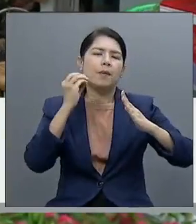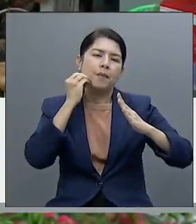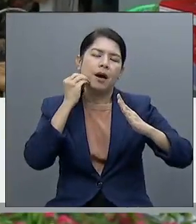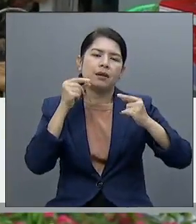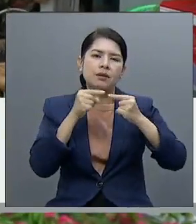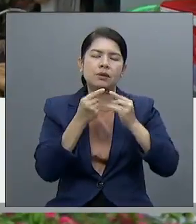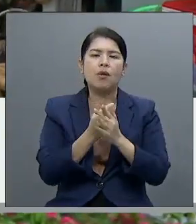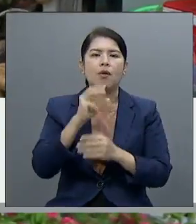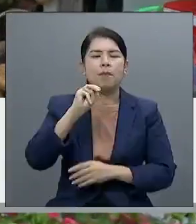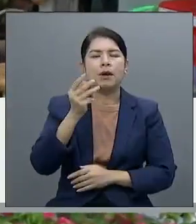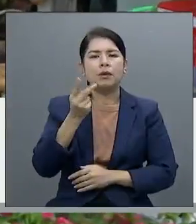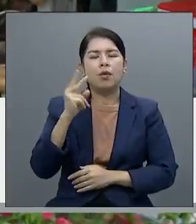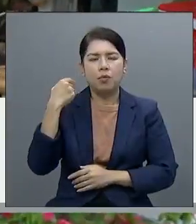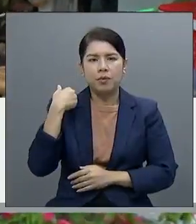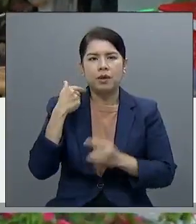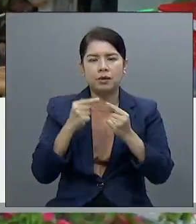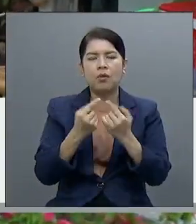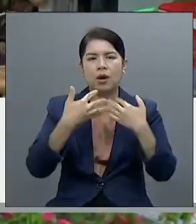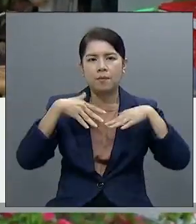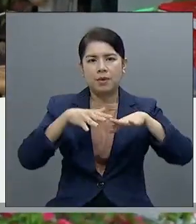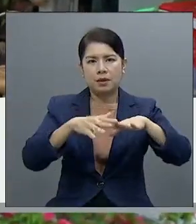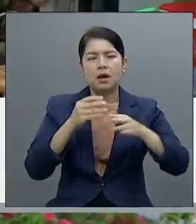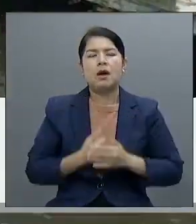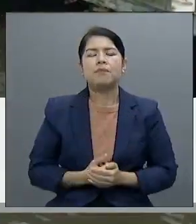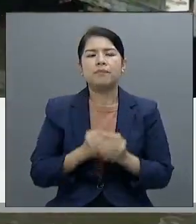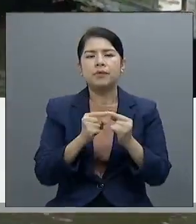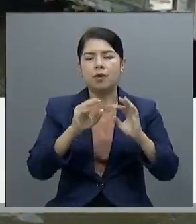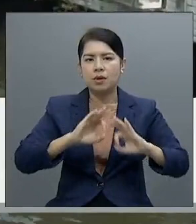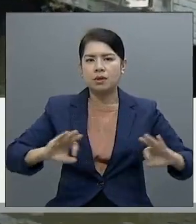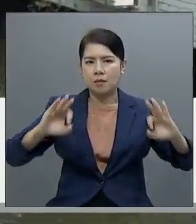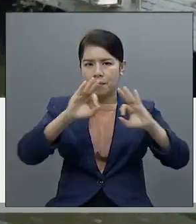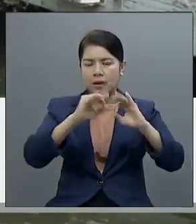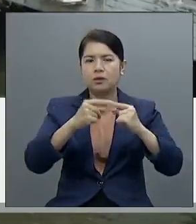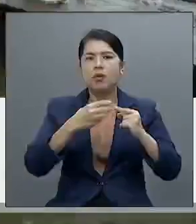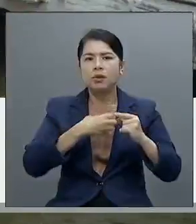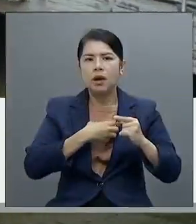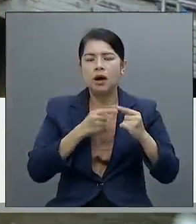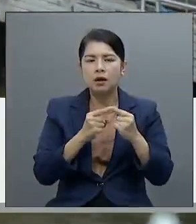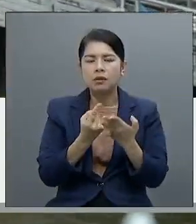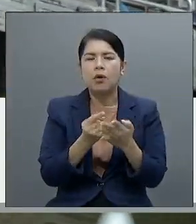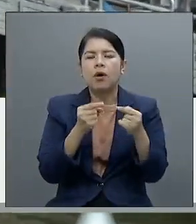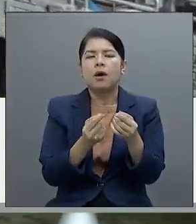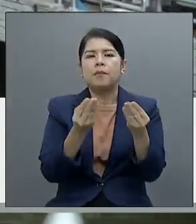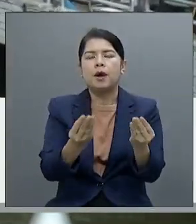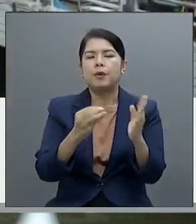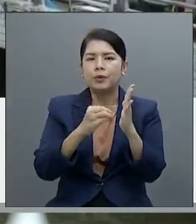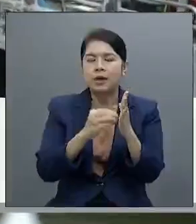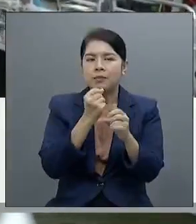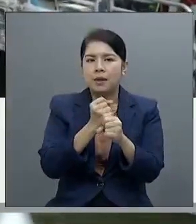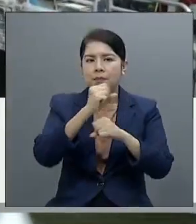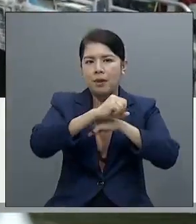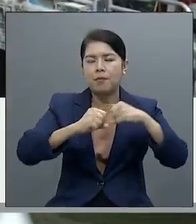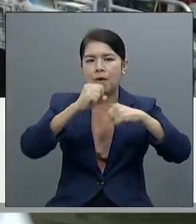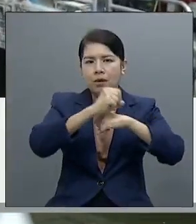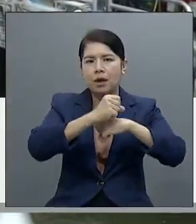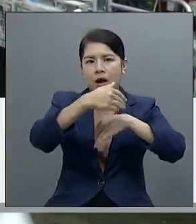ร่วมกันนะคะและที่สำคัญค่ะคือให้มีการดำเนินการนำร่องห้องเช่าราคาถูกนะคะจึงต้องการการสนับสนุนจากกรุงเ